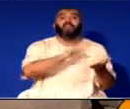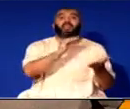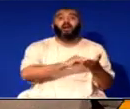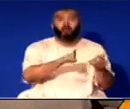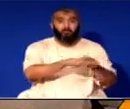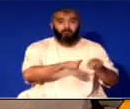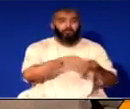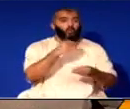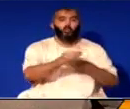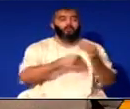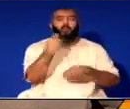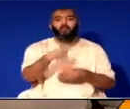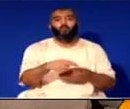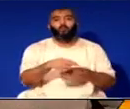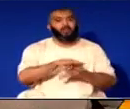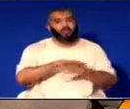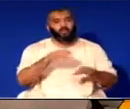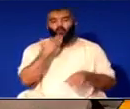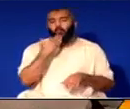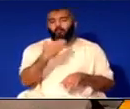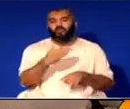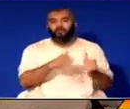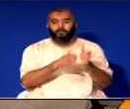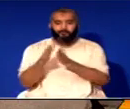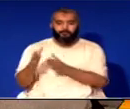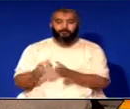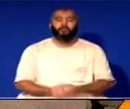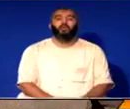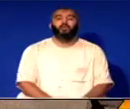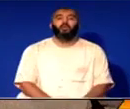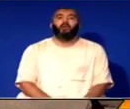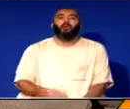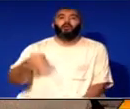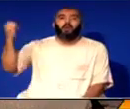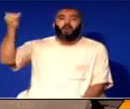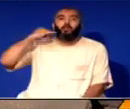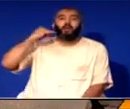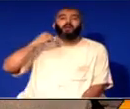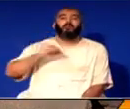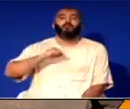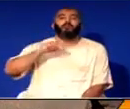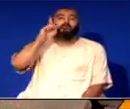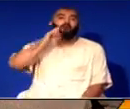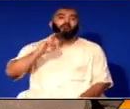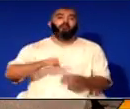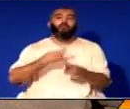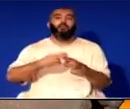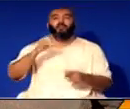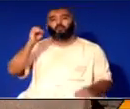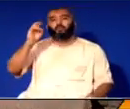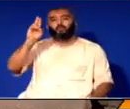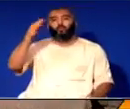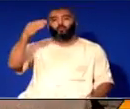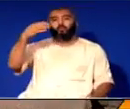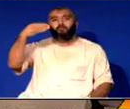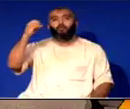شكرا. شكرا لك أم محمد من ميلا. السلام عليكم ورحمة الله. أهلا أم